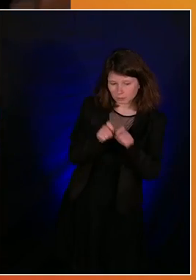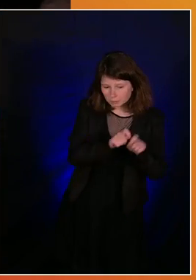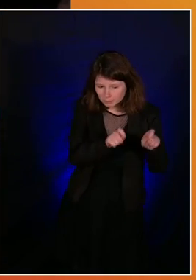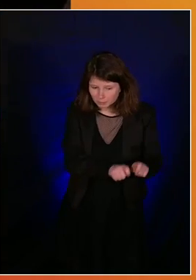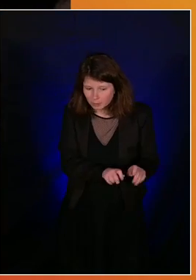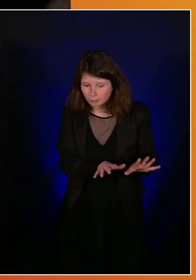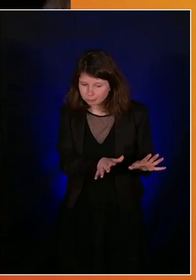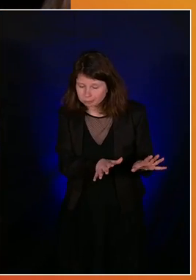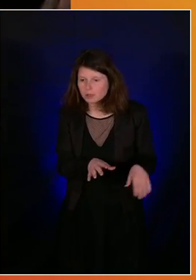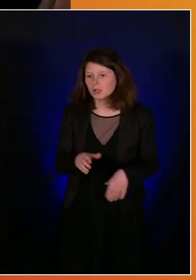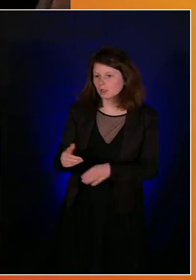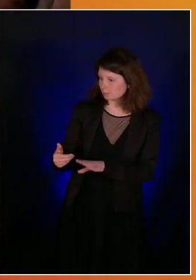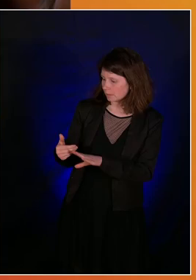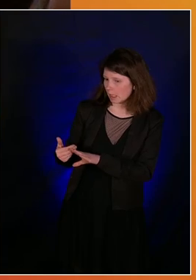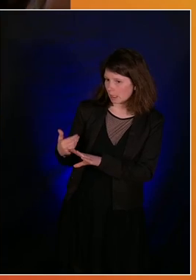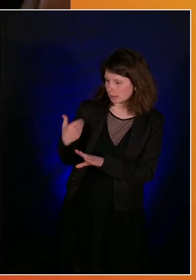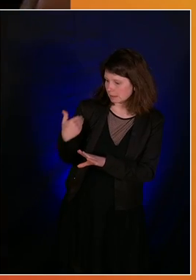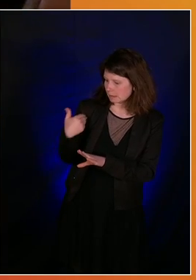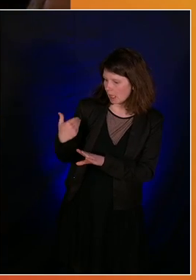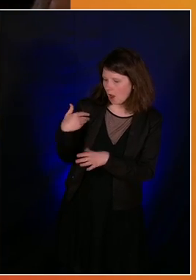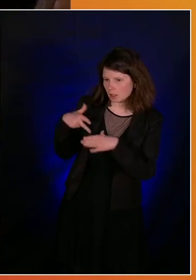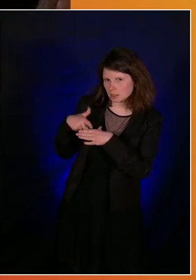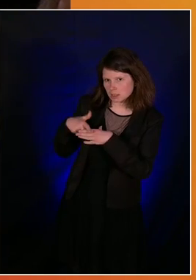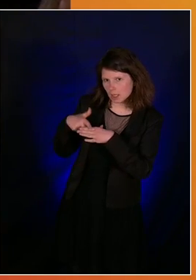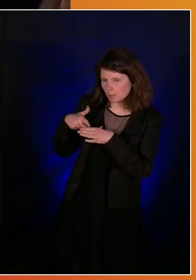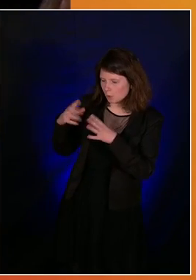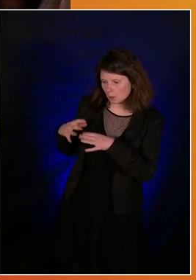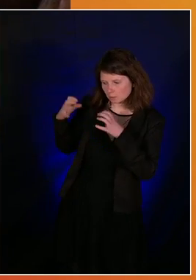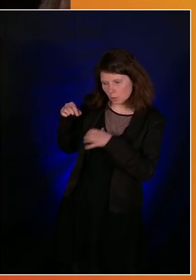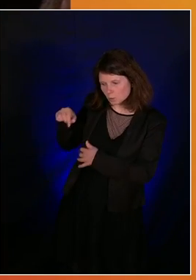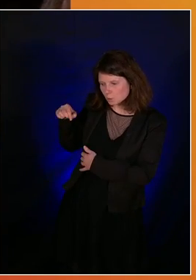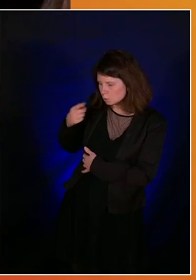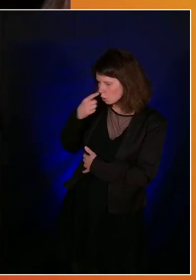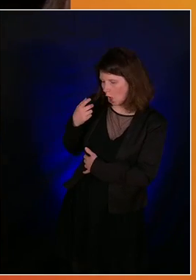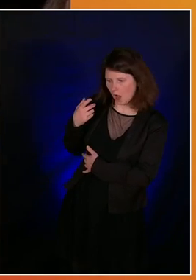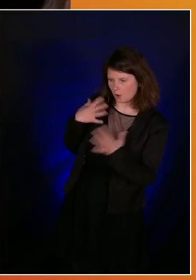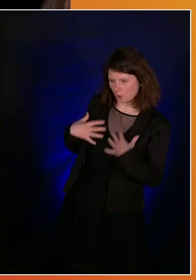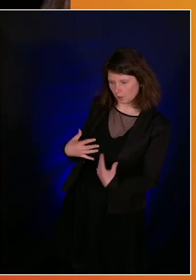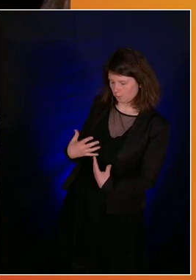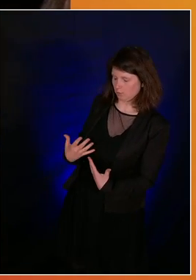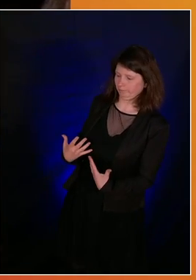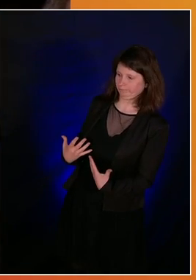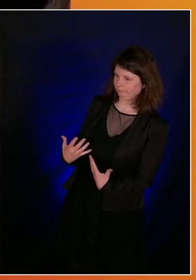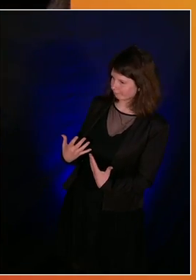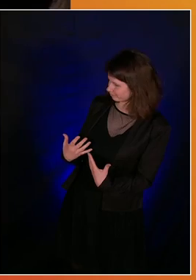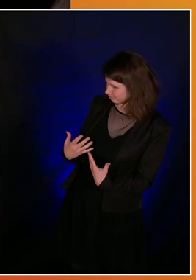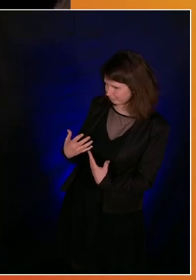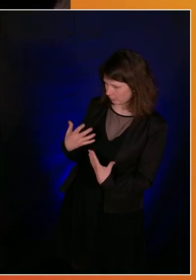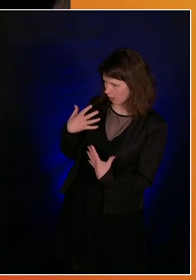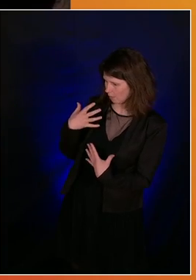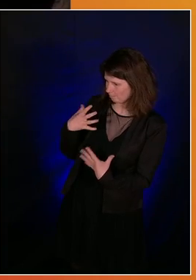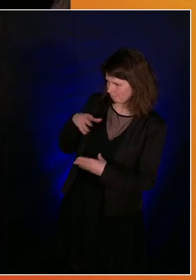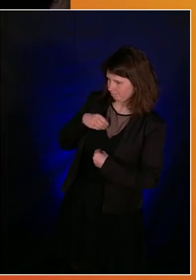l'attitude que vous avez depuis tout à l'heure depuis le début de la séance empêcher certains camarades alors qu'on est entre nous dans la CGT où on prendne le respect